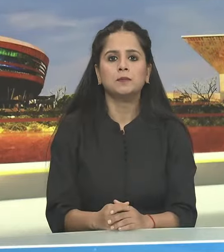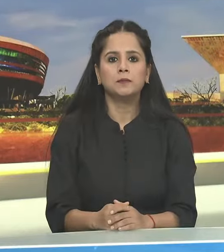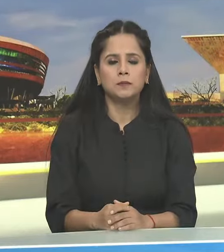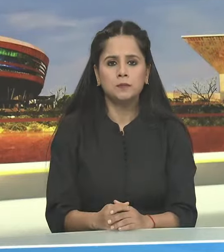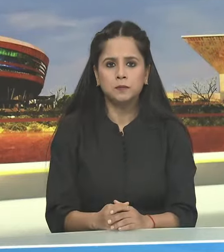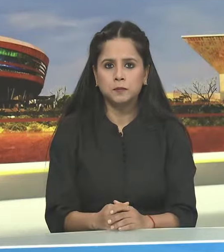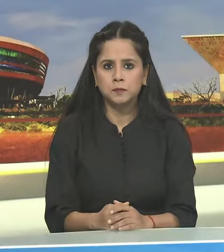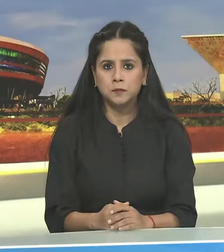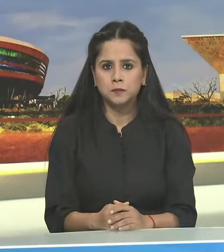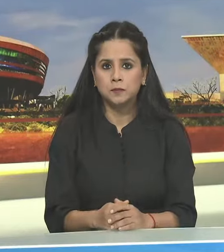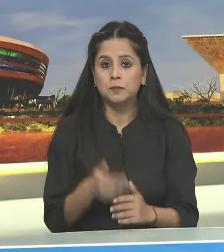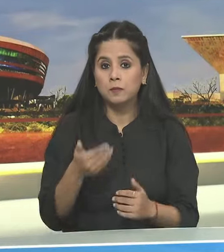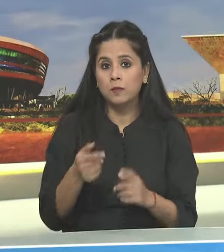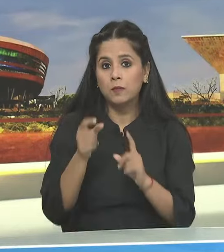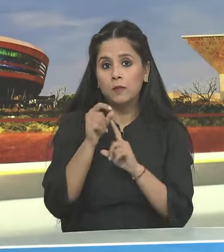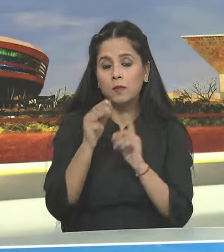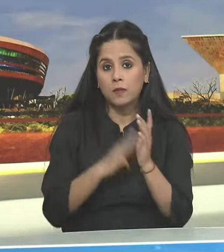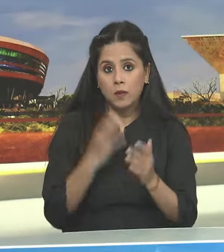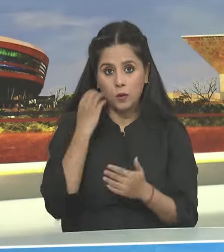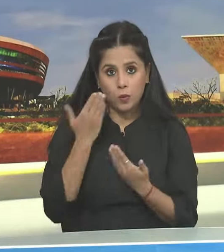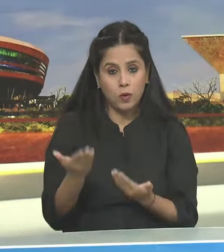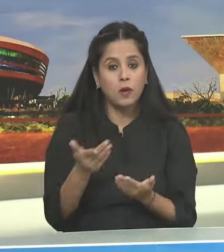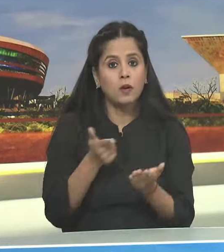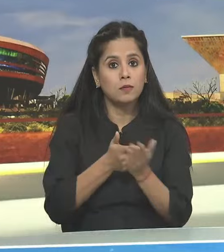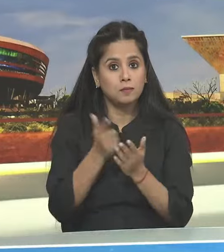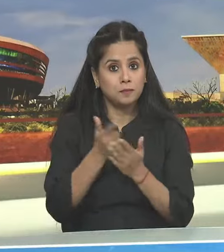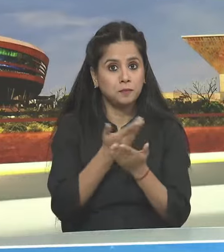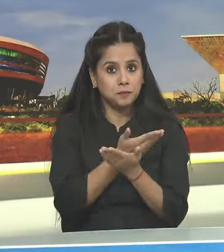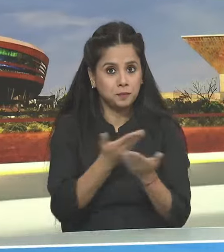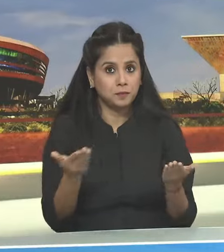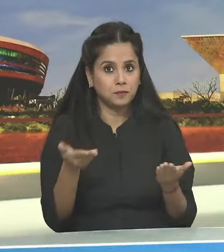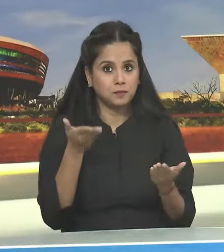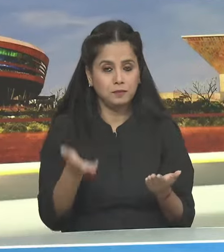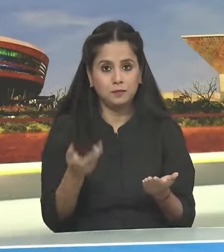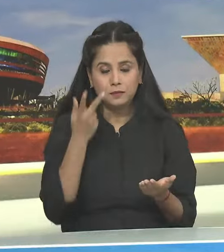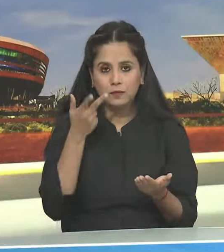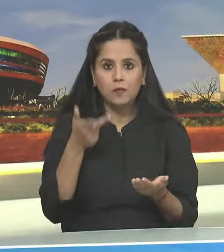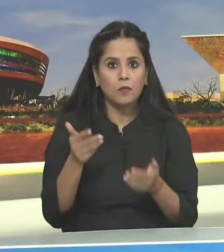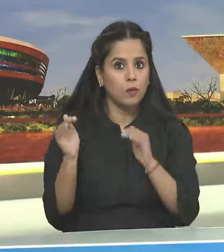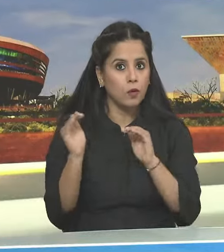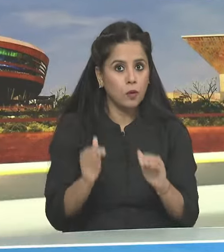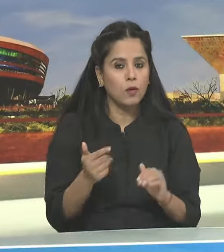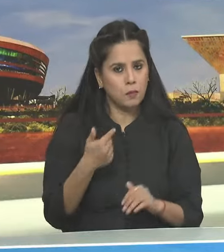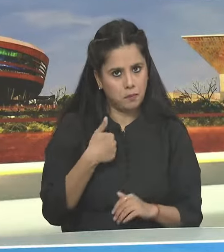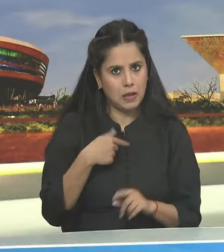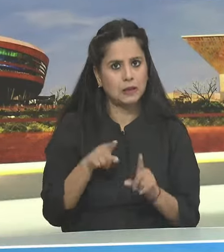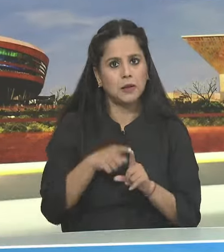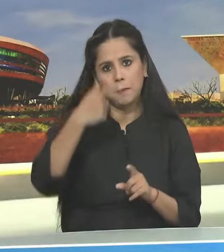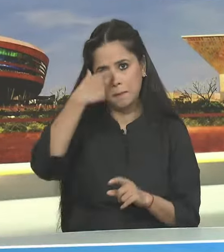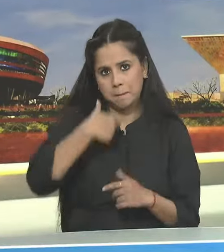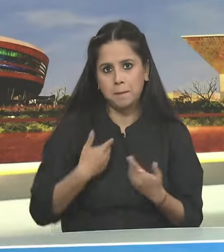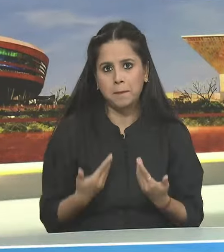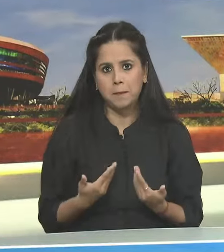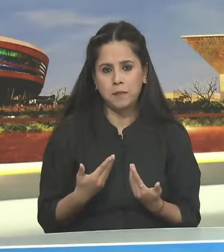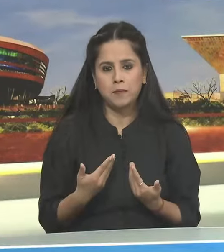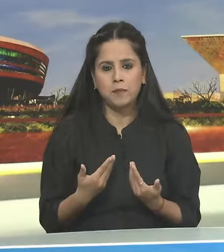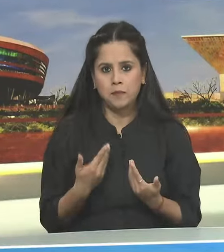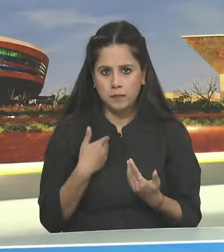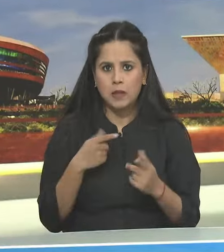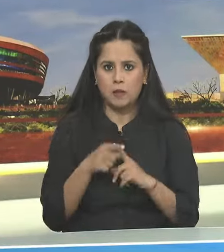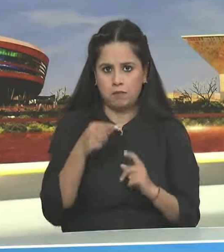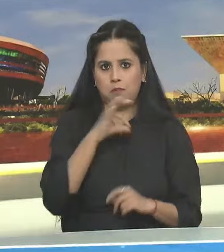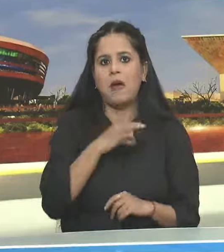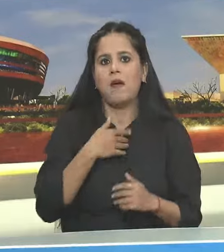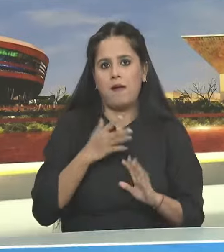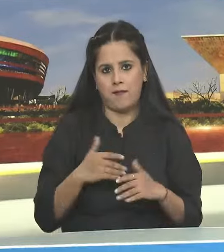जो पीएम ये किसान निधि जो आंचनी है, इसमें मैं भी एक मैंने बेनिफिशियरी हूँ